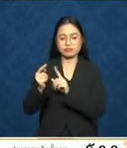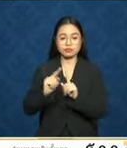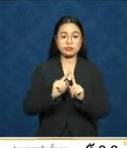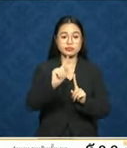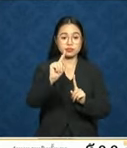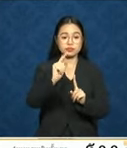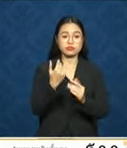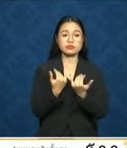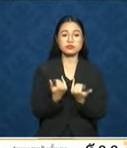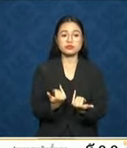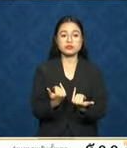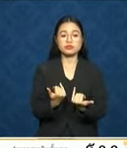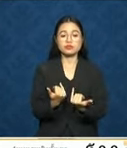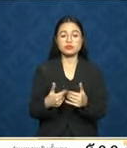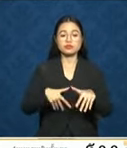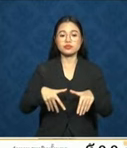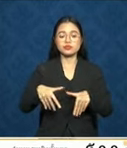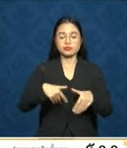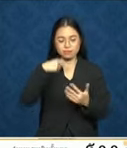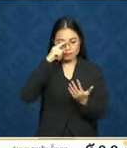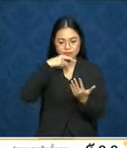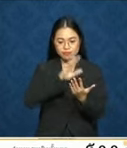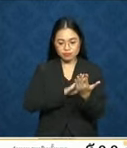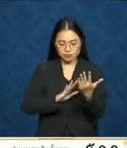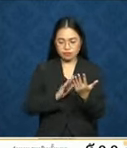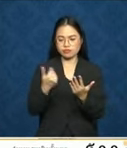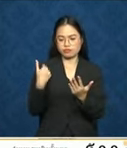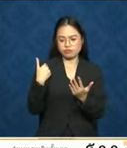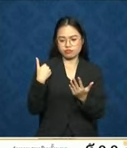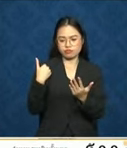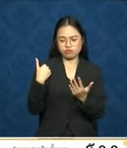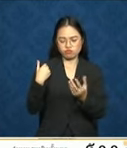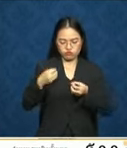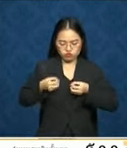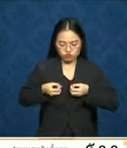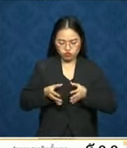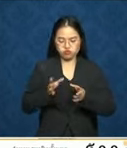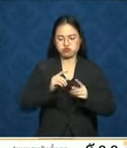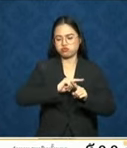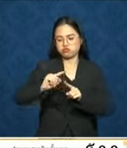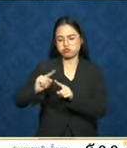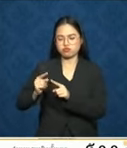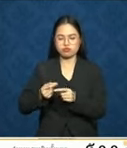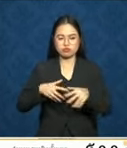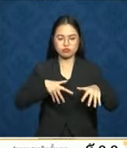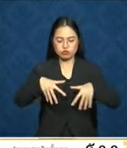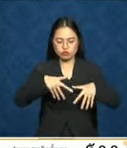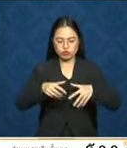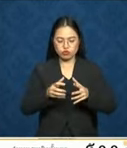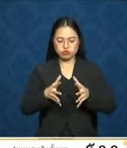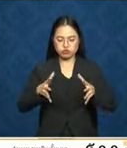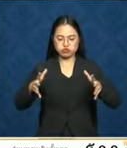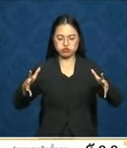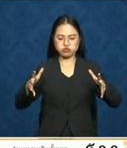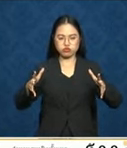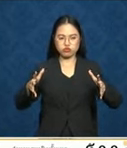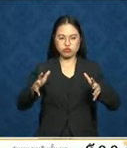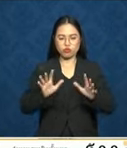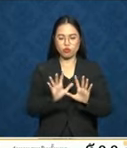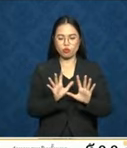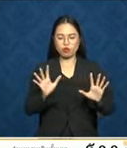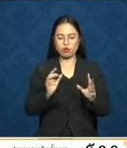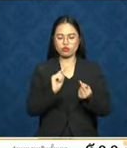ปัจจุบันนี้ประชากรไทยของเราได้เพิ่มมากขึ้นบ้านเมืองขยับขยายค่ะพ่อแก่แม่เฒ่าได้พาลูกหลานขยายบ้านไปอยู่อา